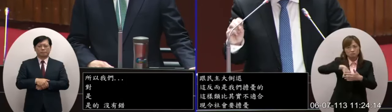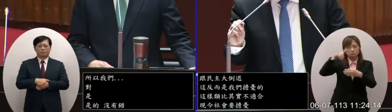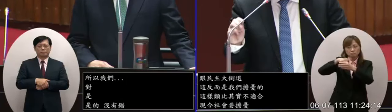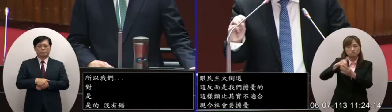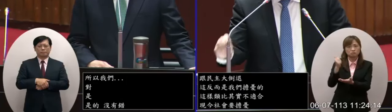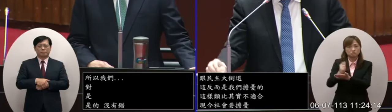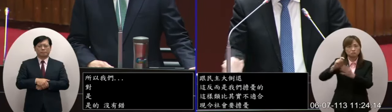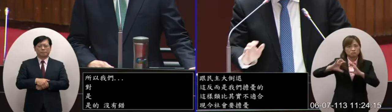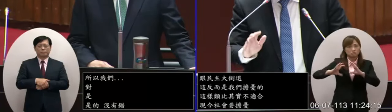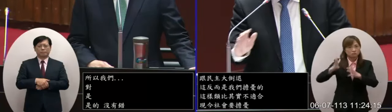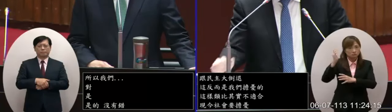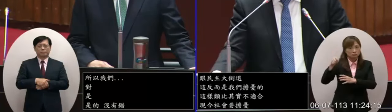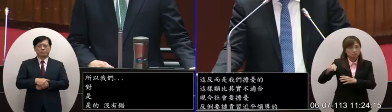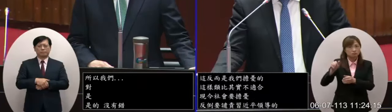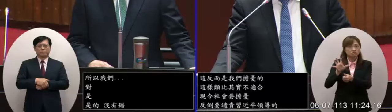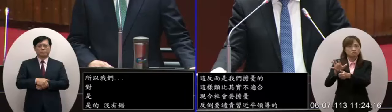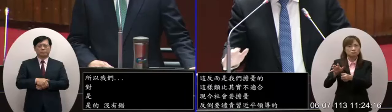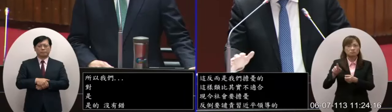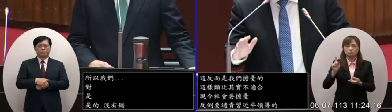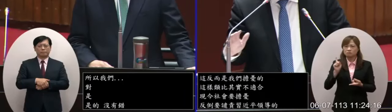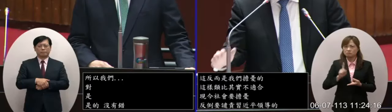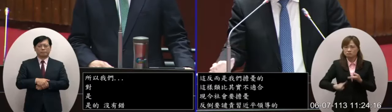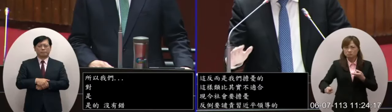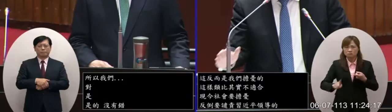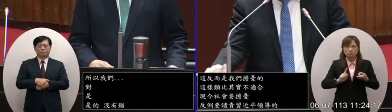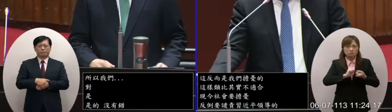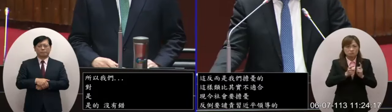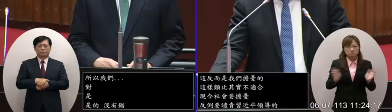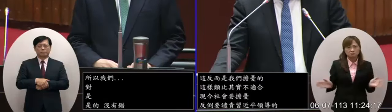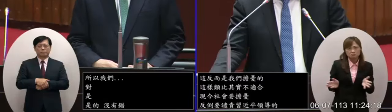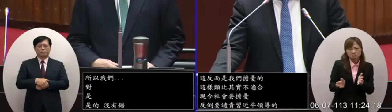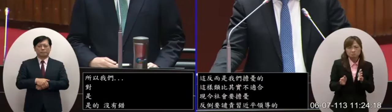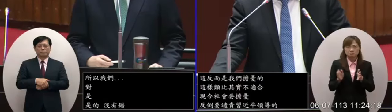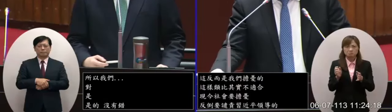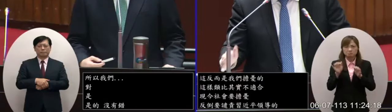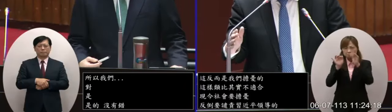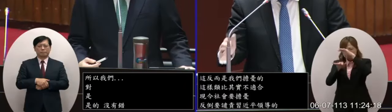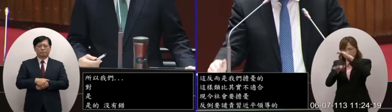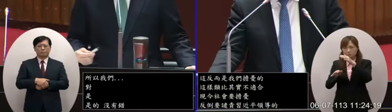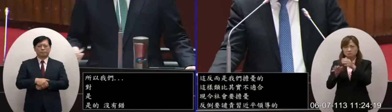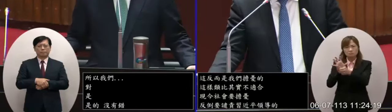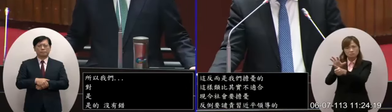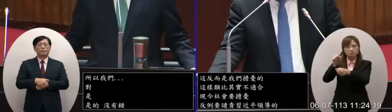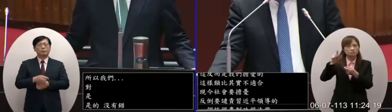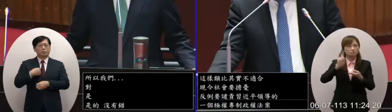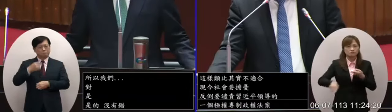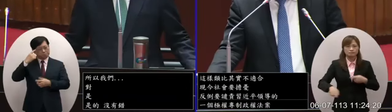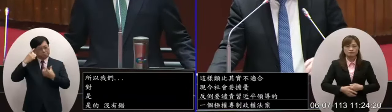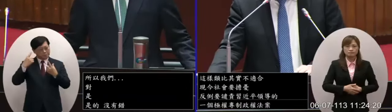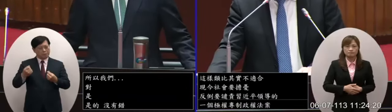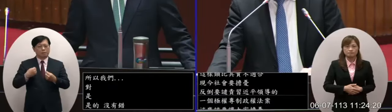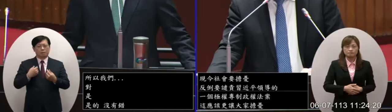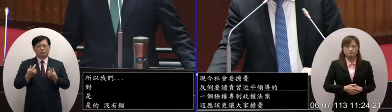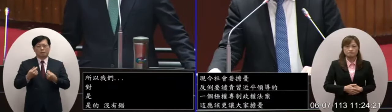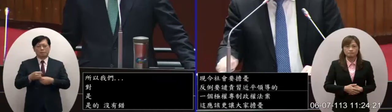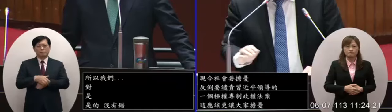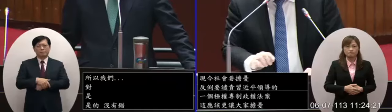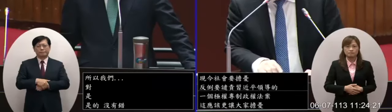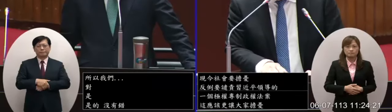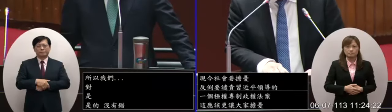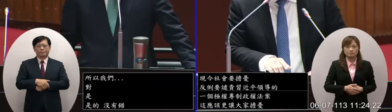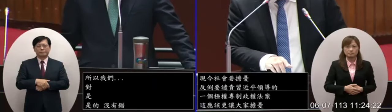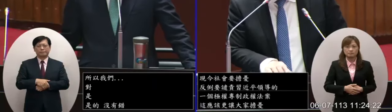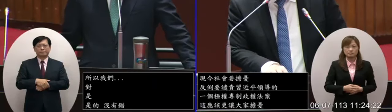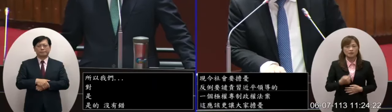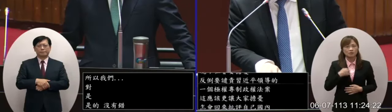认为挑任何某些话去做这样的影射跟攻击，我认为都是不恰当的。 完全赞同委员的看法。对， 好，